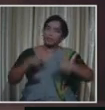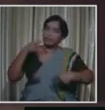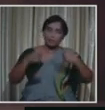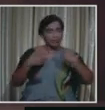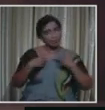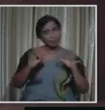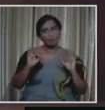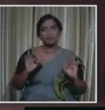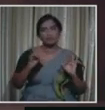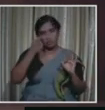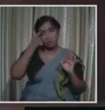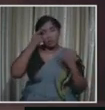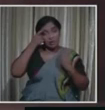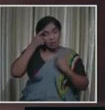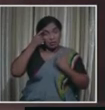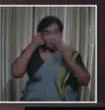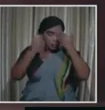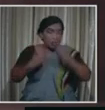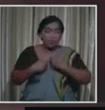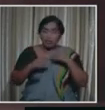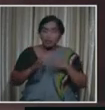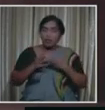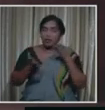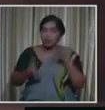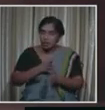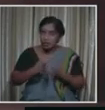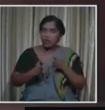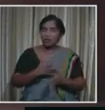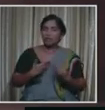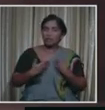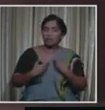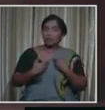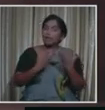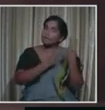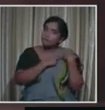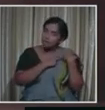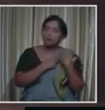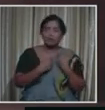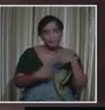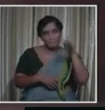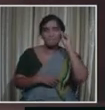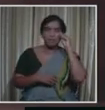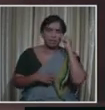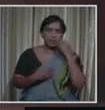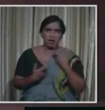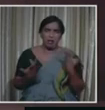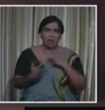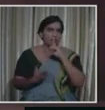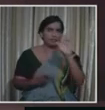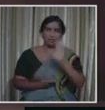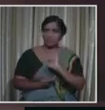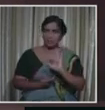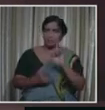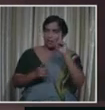ලෑස්ති. අපි අපේ පැත්තෙන් සිදු අඩුපාඩුකම් බාර ගන්නත් පැකිලෙන්නේ නැති දේශපාලන ව්‍යාපාරය. ඒ